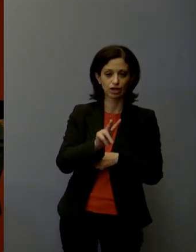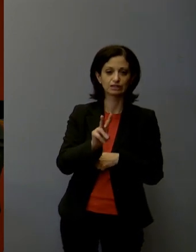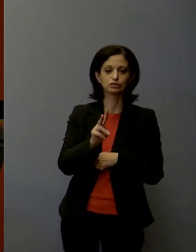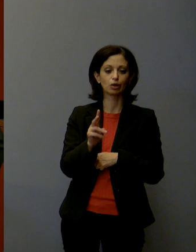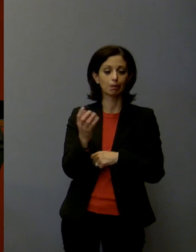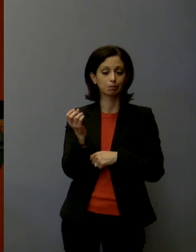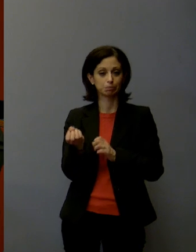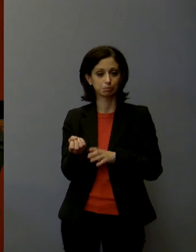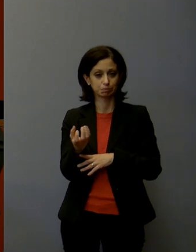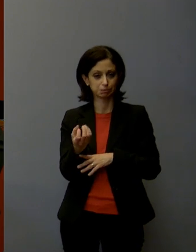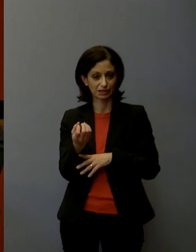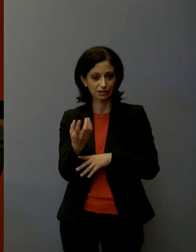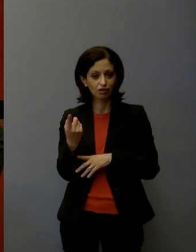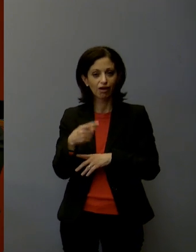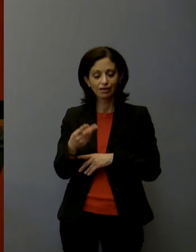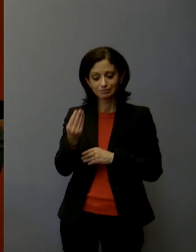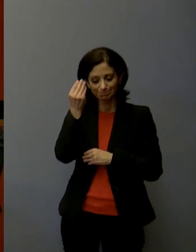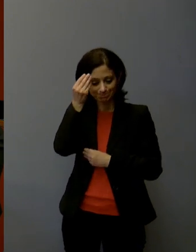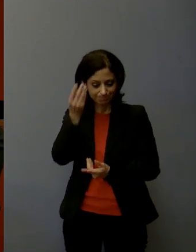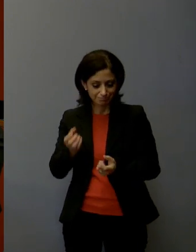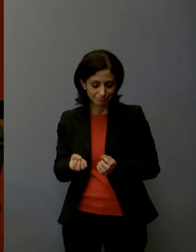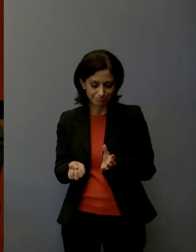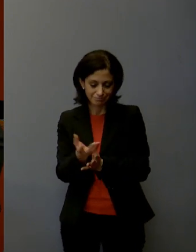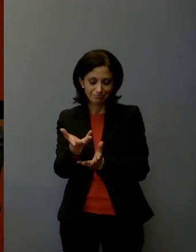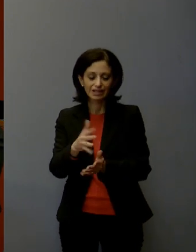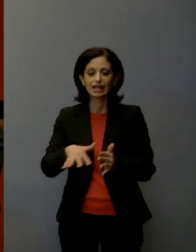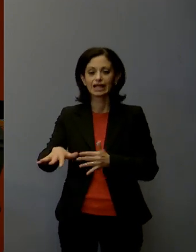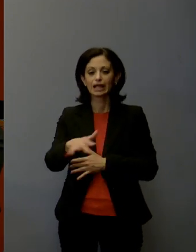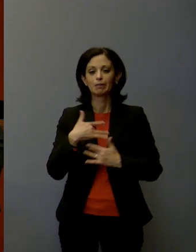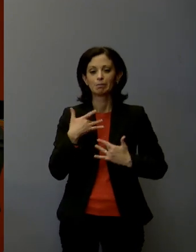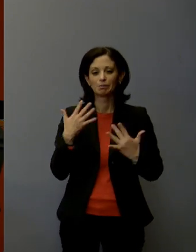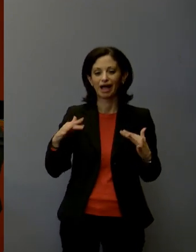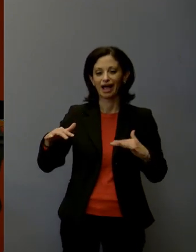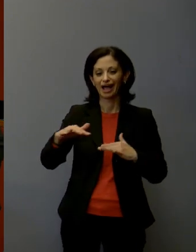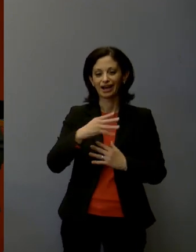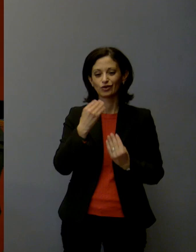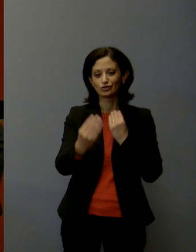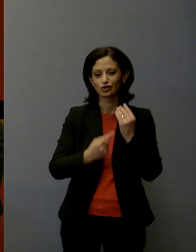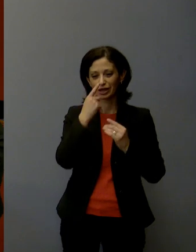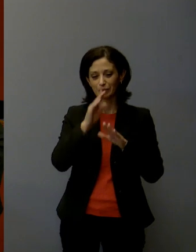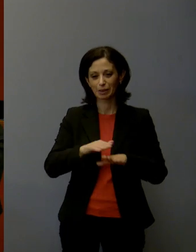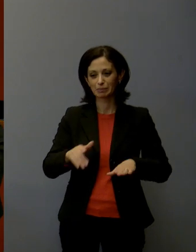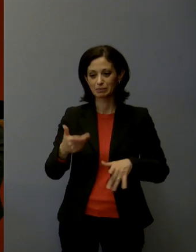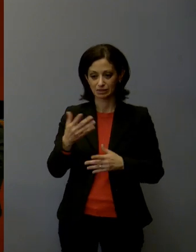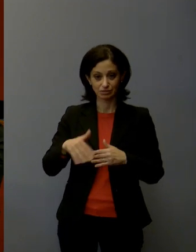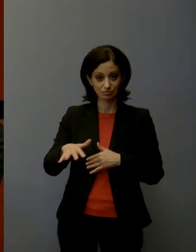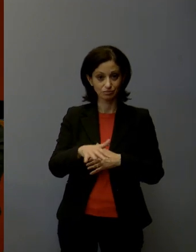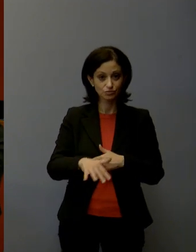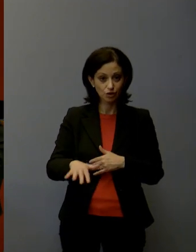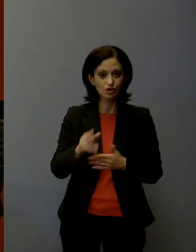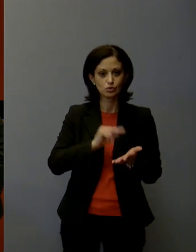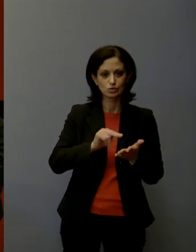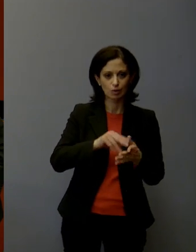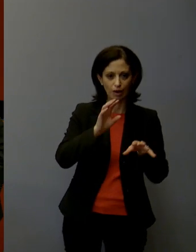Realizzare uno spazio di giochi un parco per i bambini perché in quella zona i bambini giocano fra virgolette per strada Ci sono molte squadre